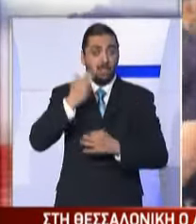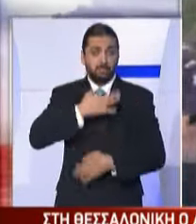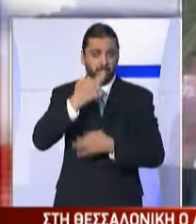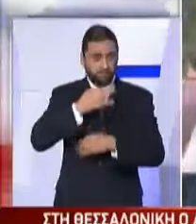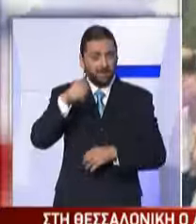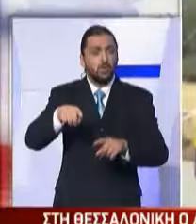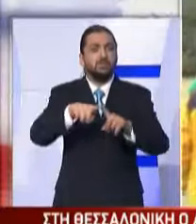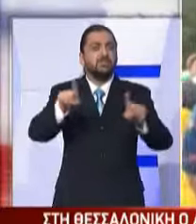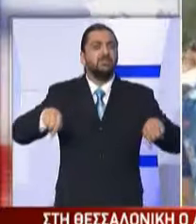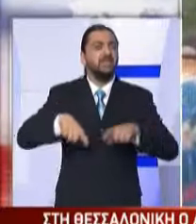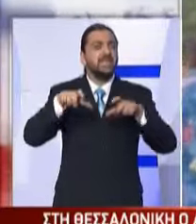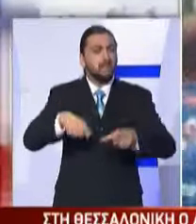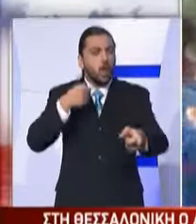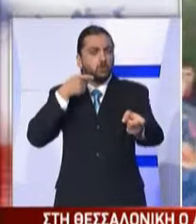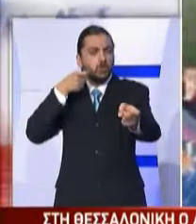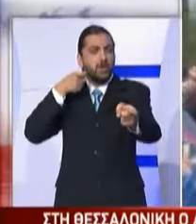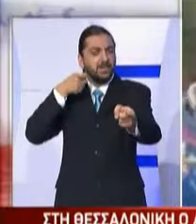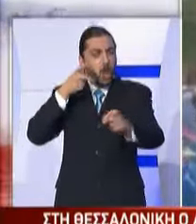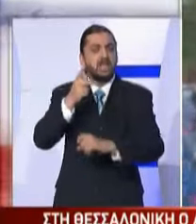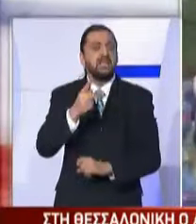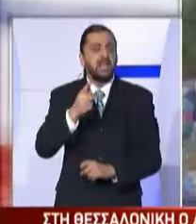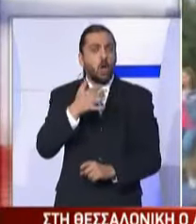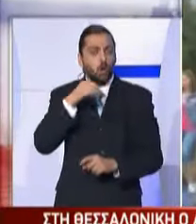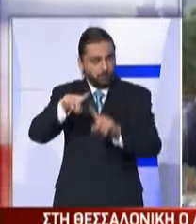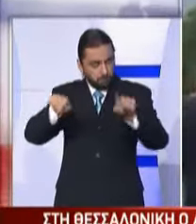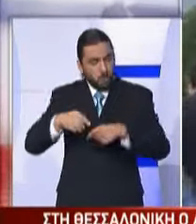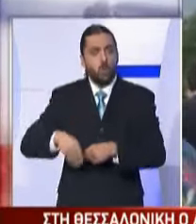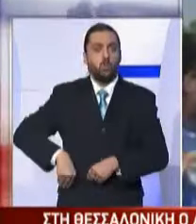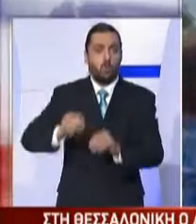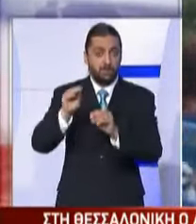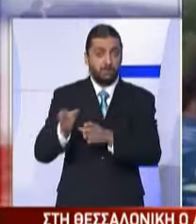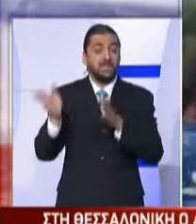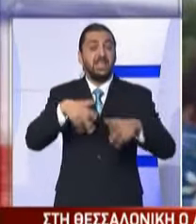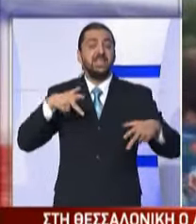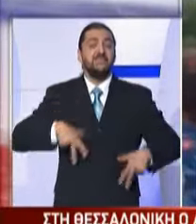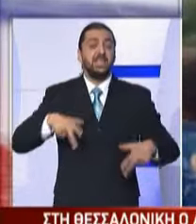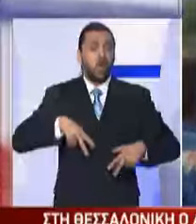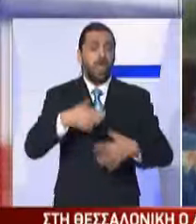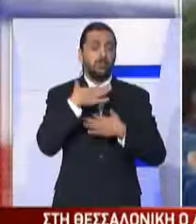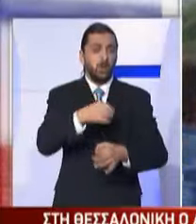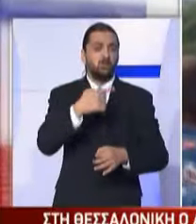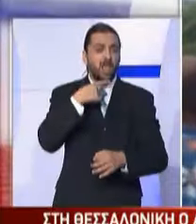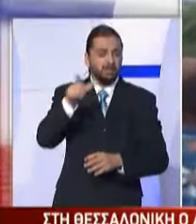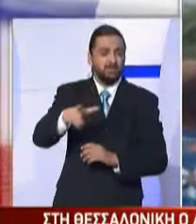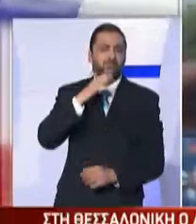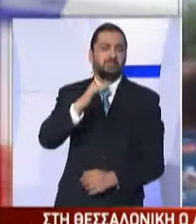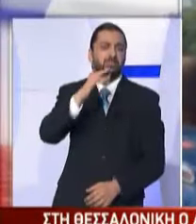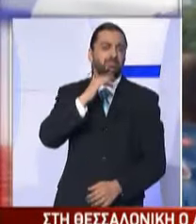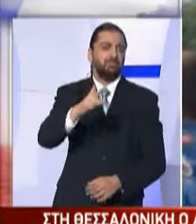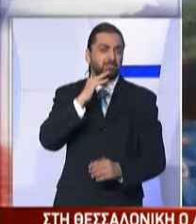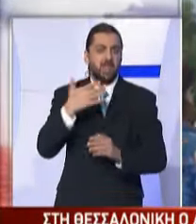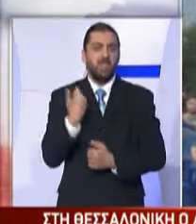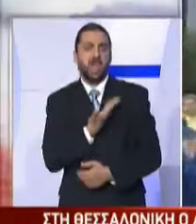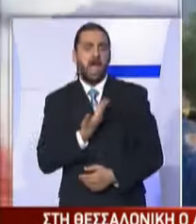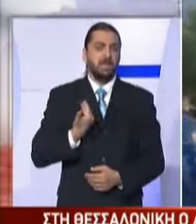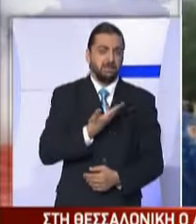λίστα των ακίνητων προς εκποίηση. Για διχαστικό παραλήρημα έκανε λόγο ο κυβερνητικός εκπρόσωπος και χαρακτήρισε τον Αλέξη Τσίπρα μεγάλο πολιτικό χορηγό του